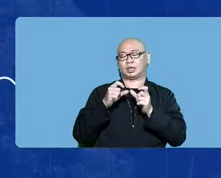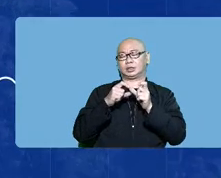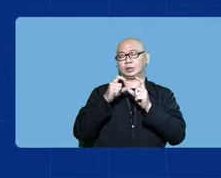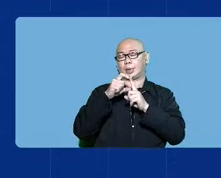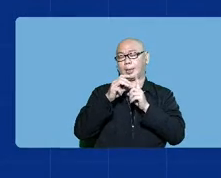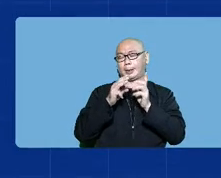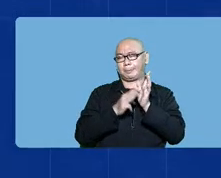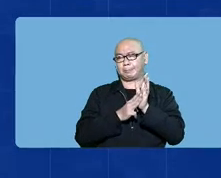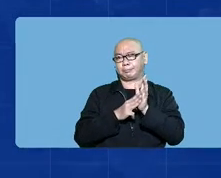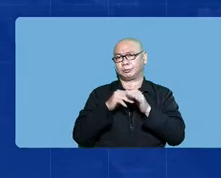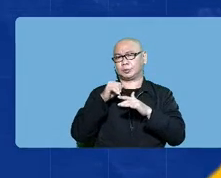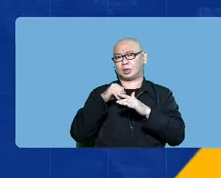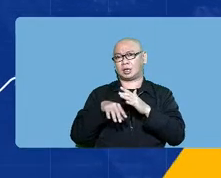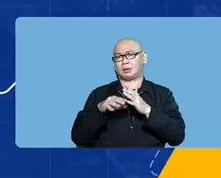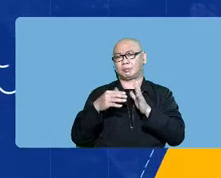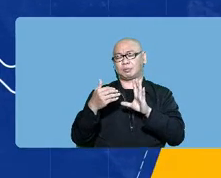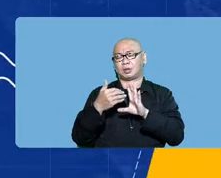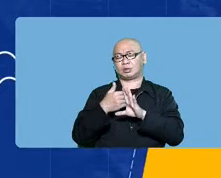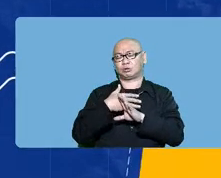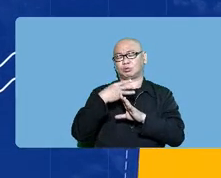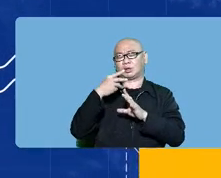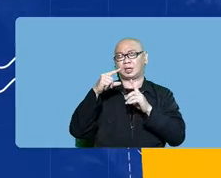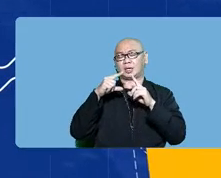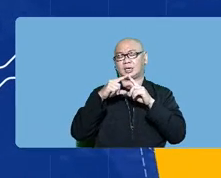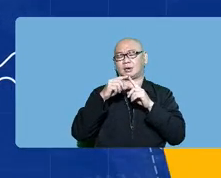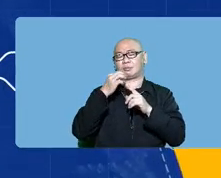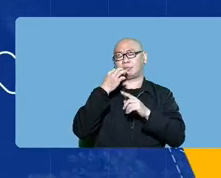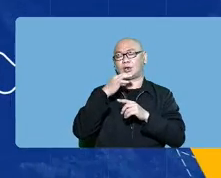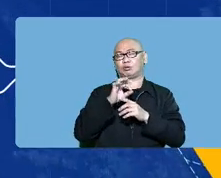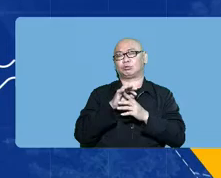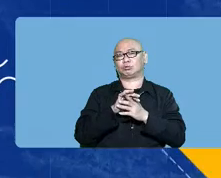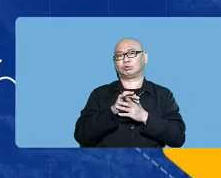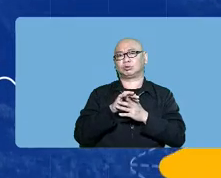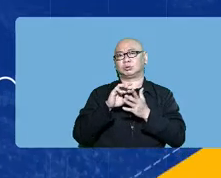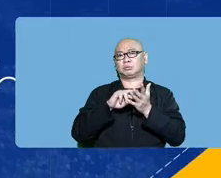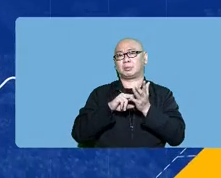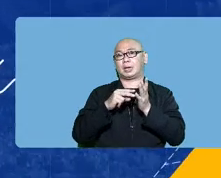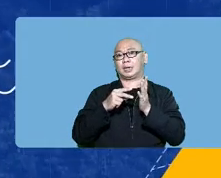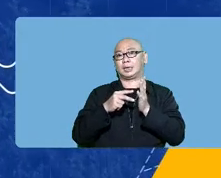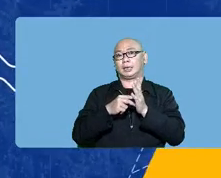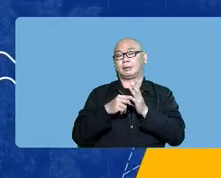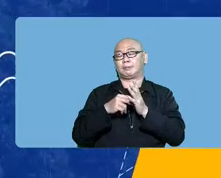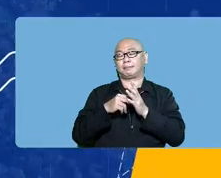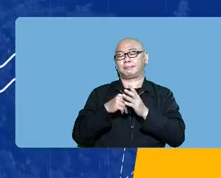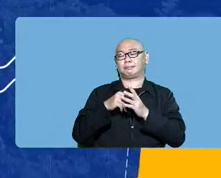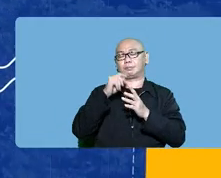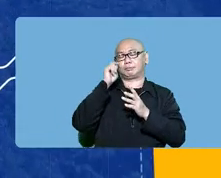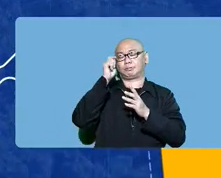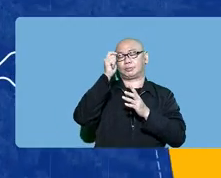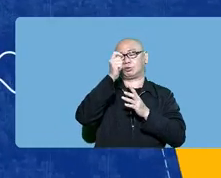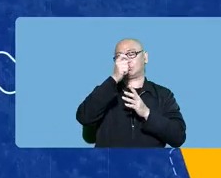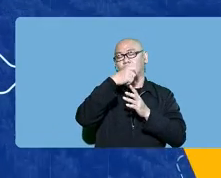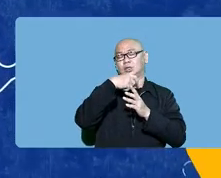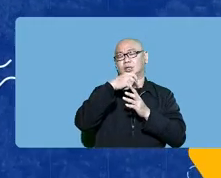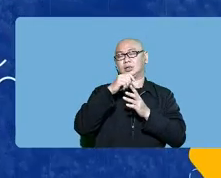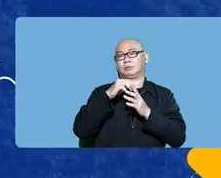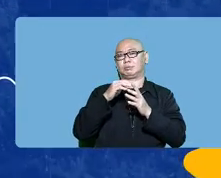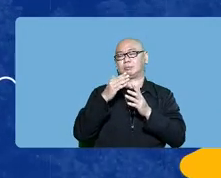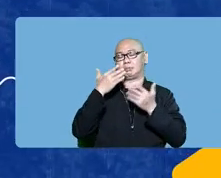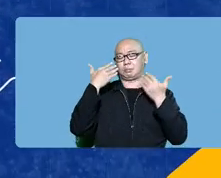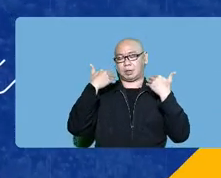manusia dalam memasuki era baru sebagai perguruan tinggi berbadan